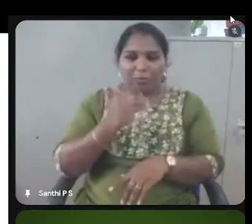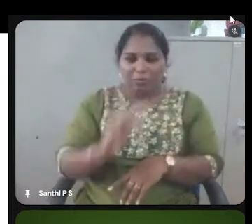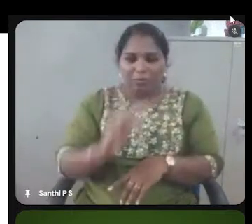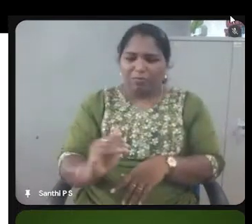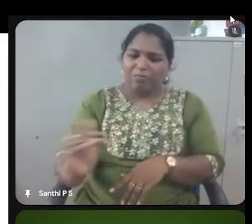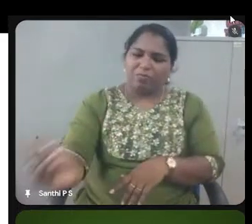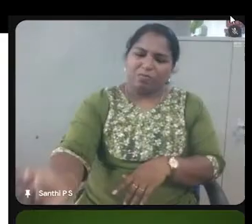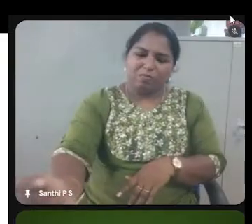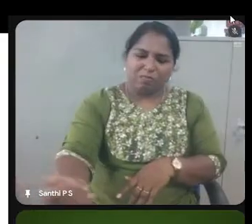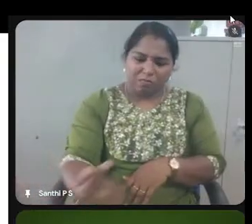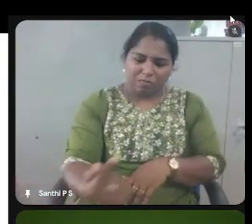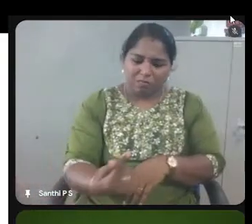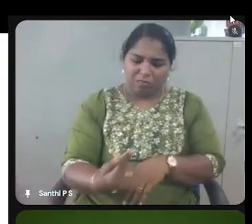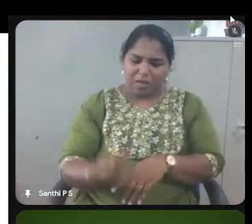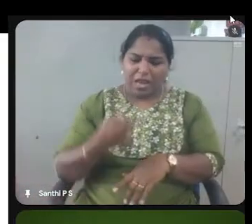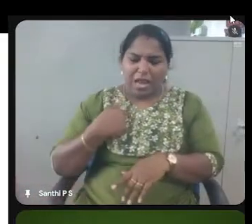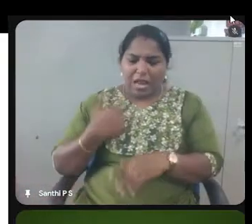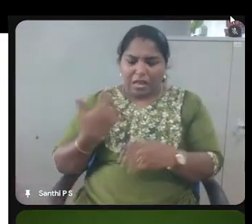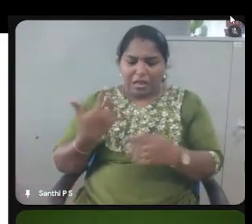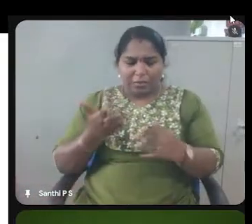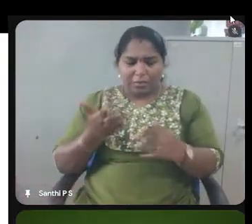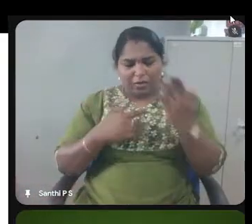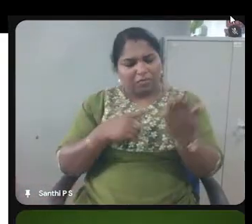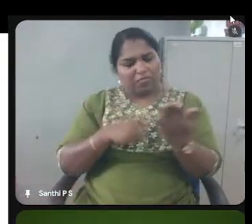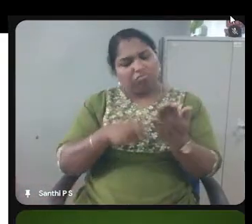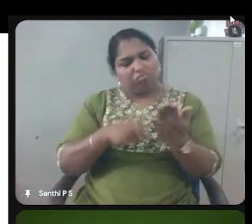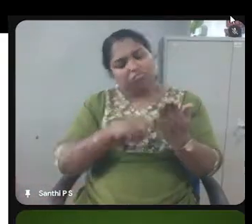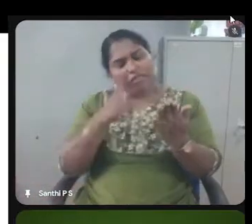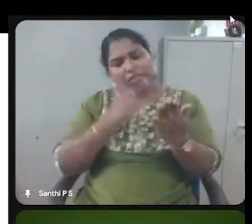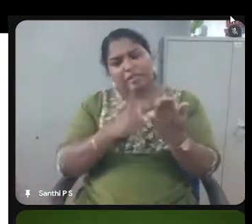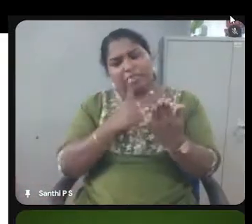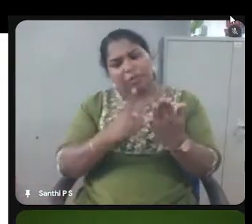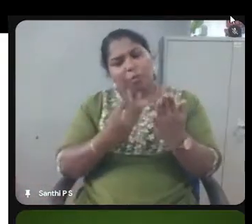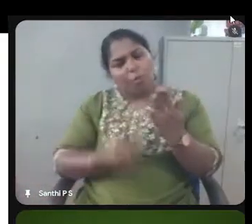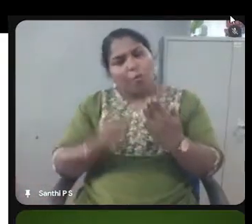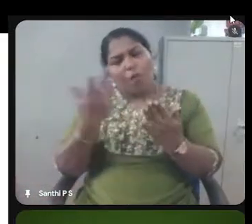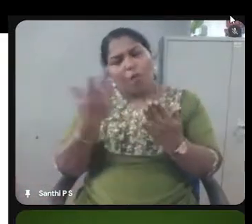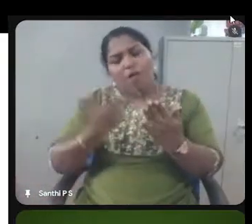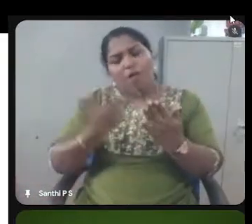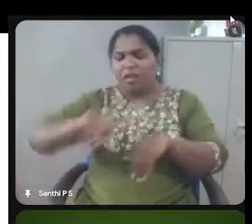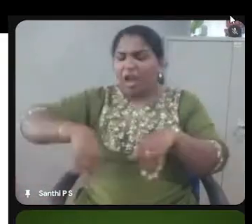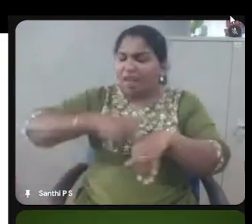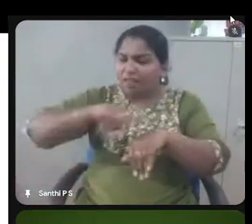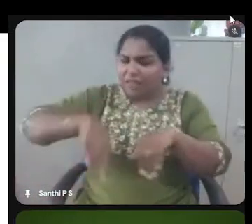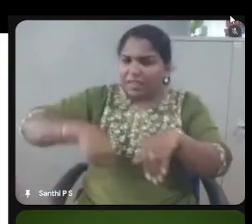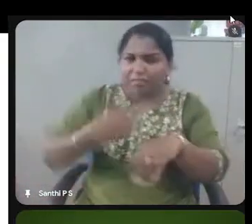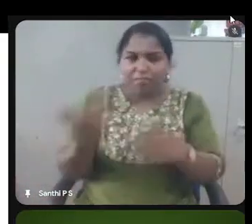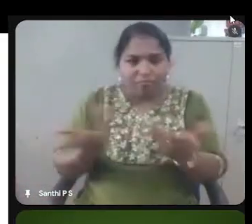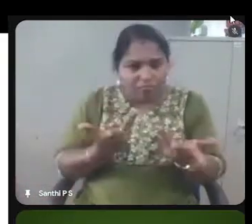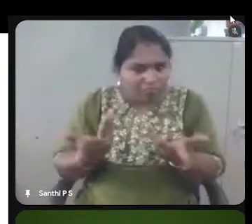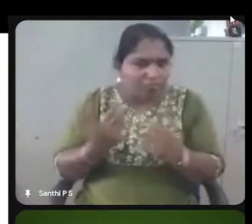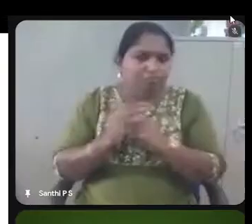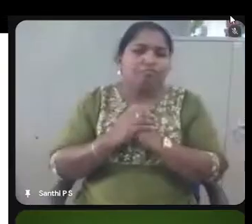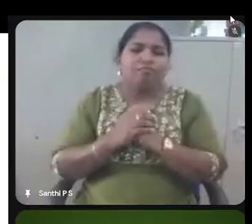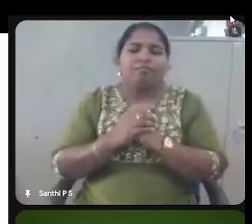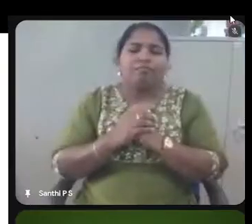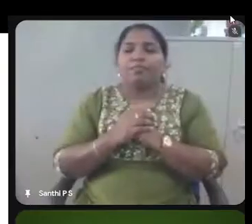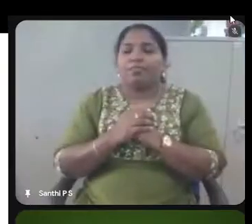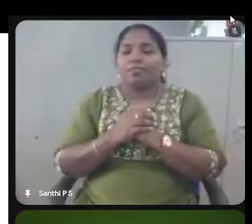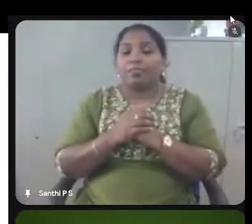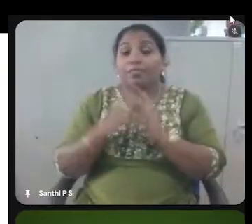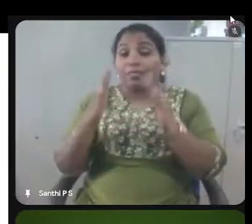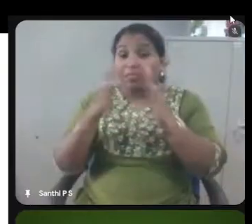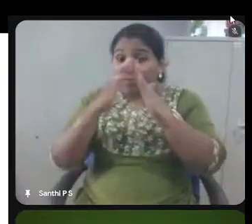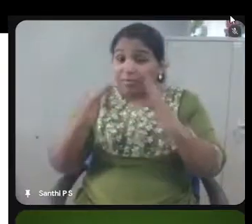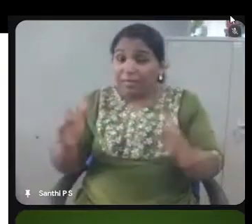സ്ക്രീനായിട്ട് ബാധിച്ചിട്ടുണ്ട്, കുട്ടി എന്താണ് സ്ക്രീനിൽ കാണുന്നത്, സോ എത്ര മണിക്കൂർ കാണുന്നത്, സോ വീട്ടിലത്തെ